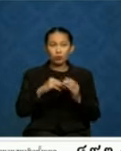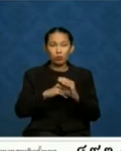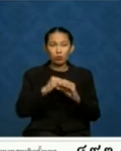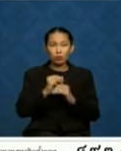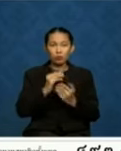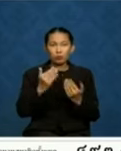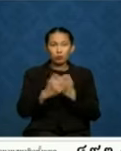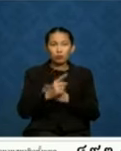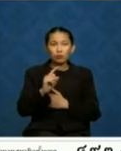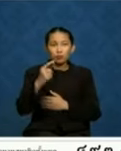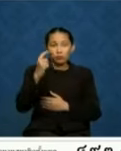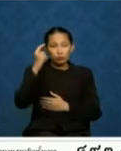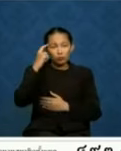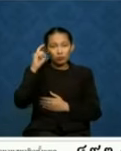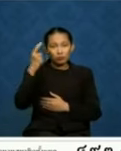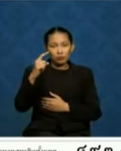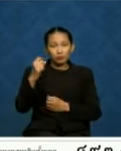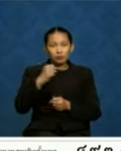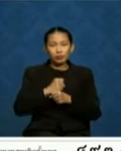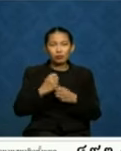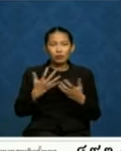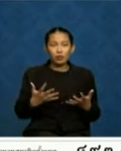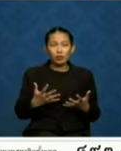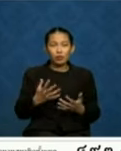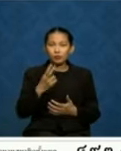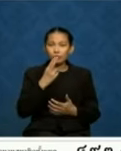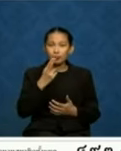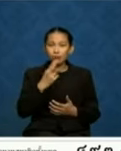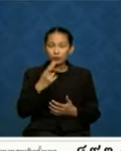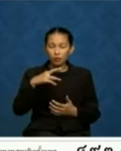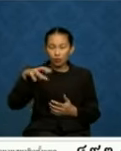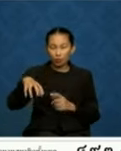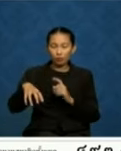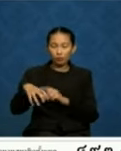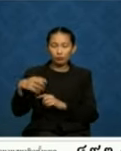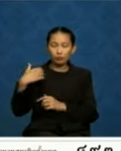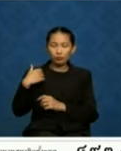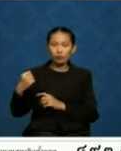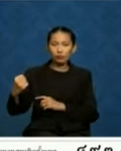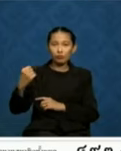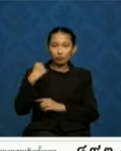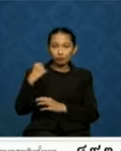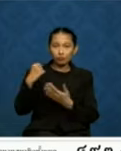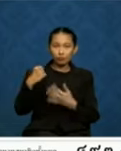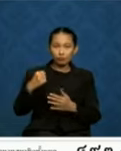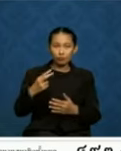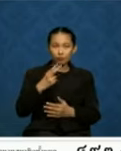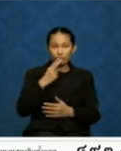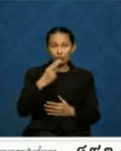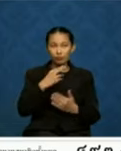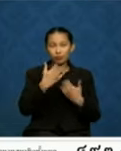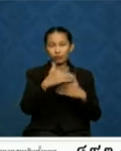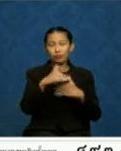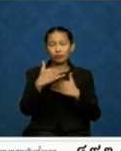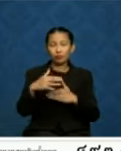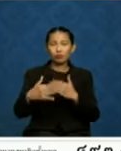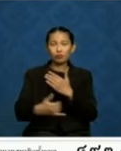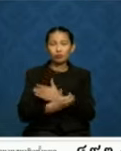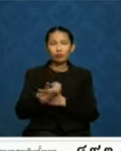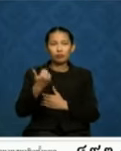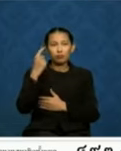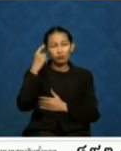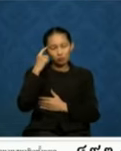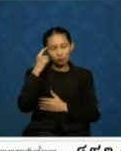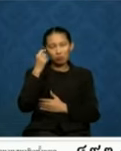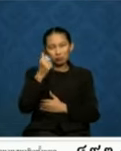ม่นะครับว่าให้ทำอย่างไรให้การยาสูบมีความเข้มแข็งแล้วก็สามารถที่จะส่งบุหรี่ไปขายต่างประเทศได้ก็เป็